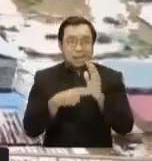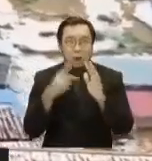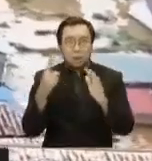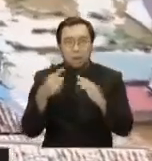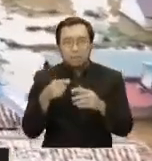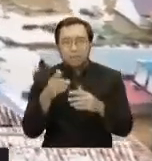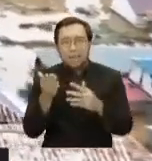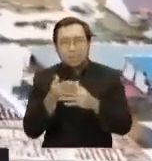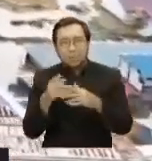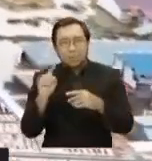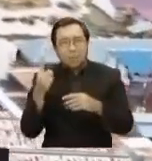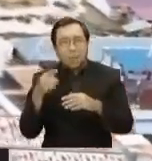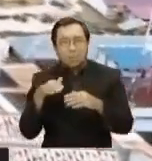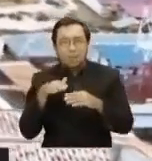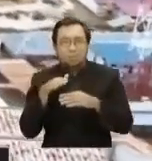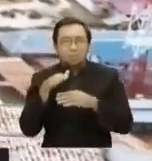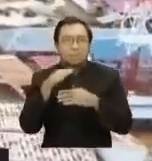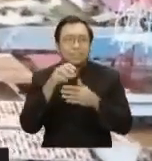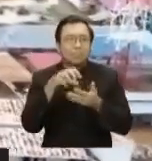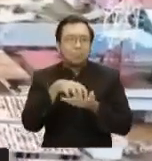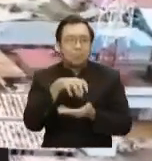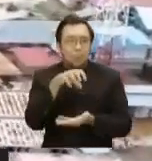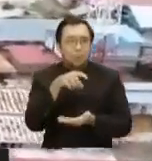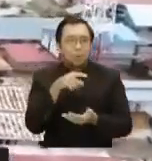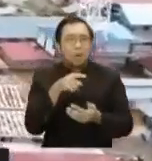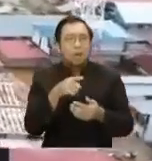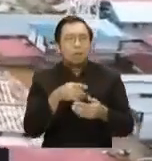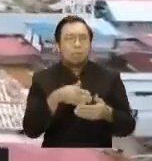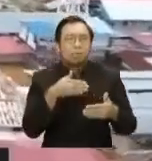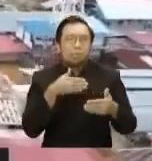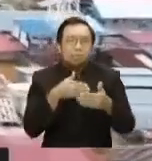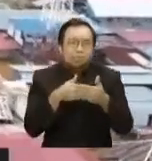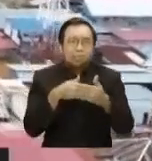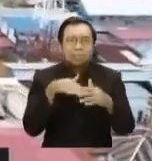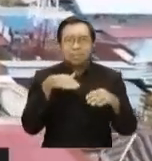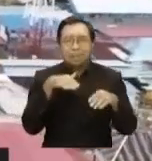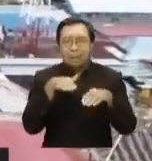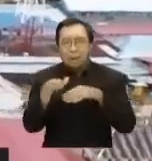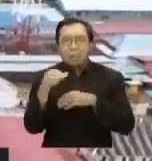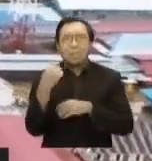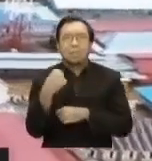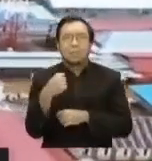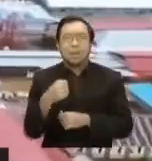kota Kabupaten Halmahera Tengah tidak bisa dilintasi alias putus.